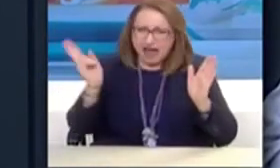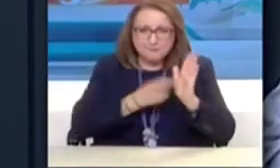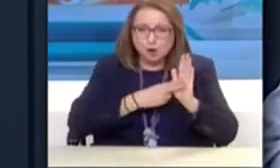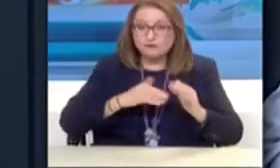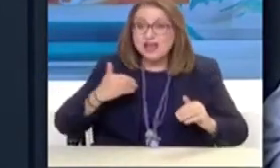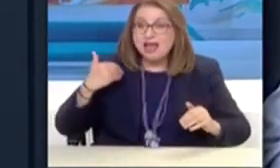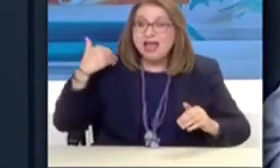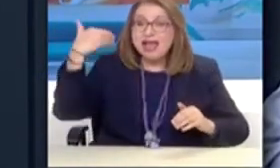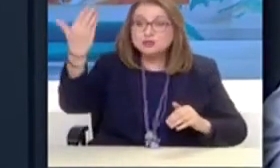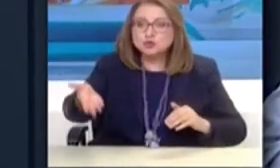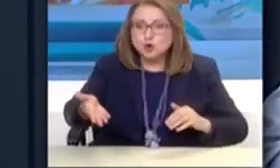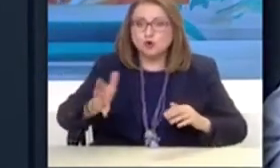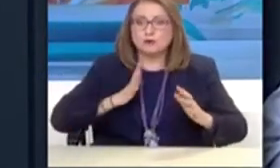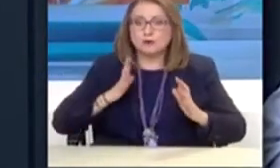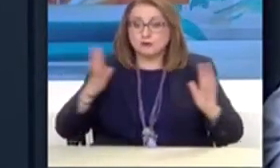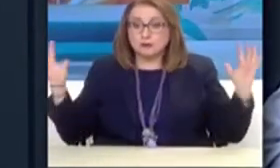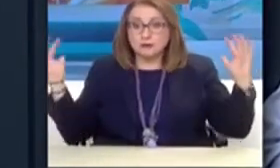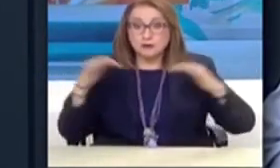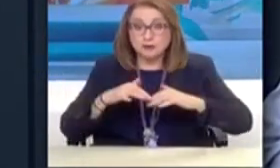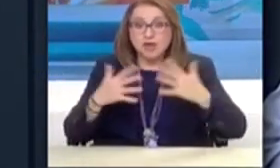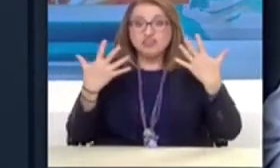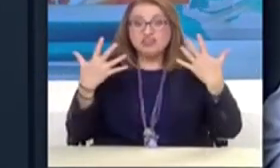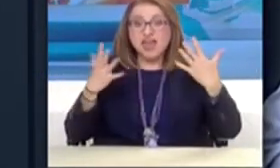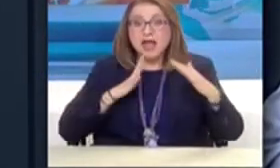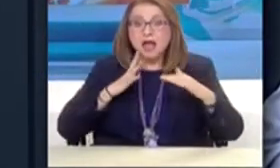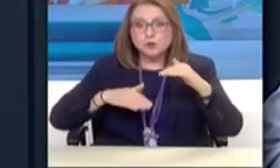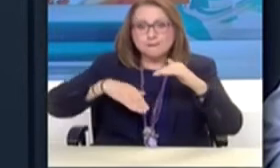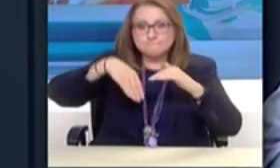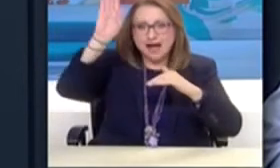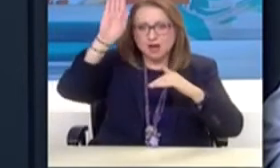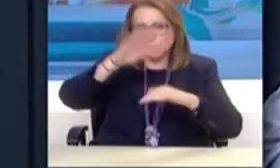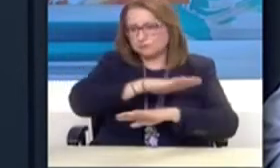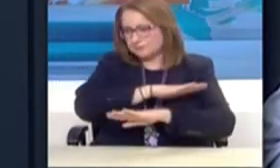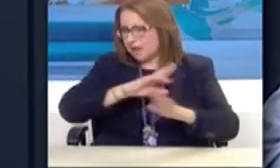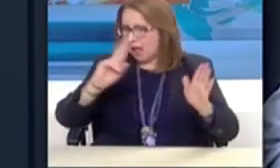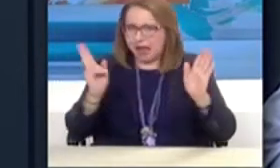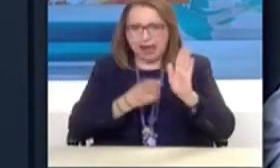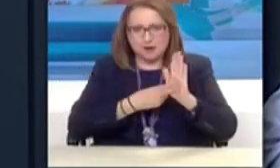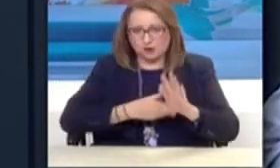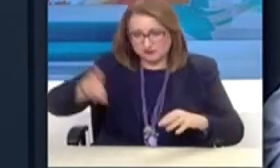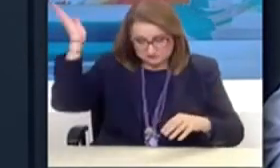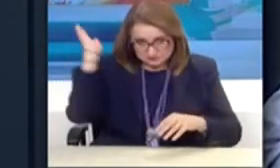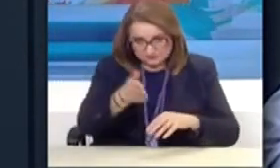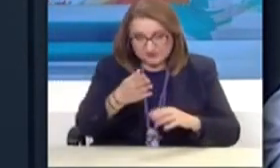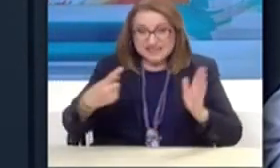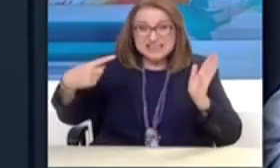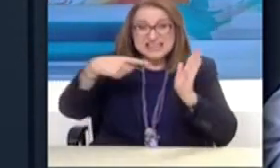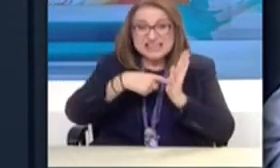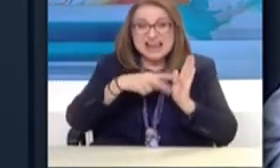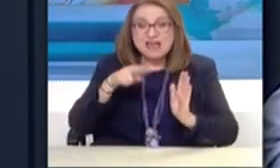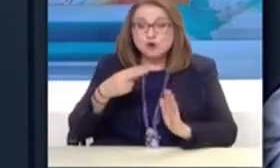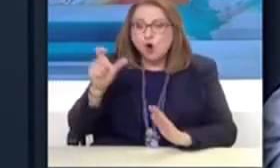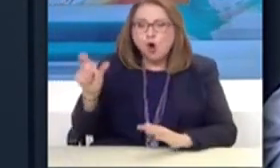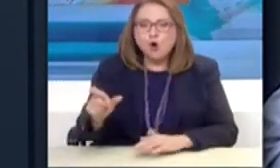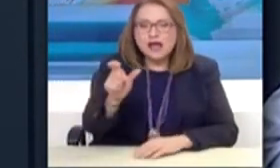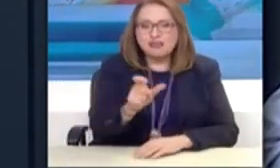συναθρήσεις με συμμετοχή 10 ή περισσότερων ατόμων με κύρωση διοικητικού προστίμου 1.000 ευρώ ανά πρόσωπο